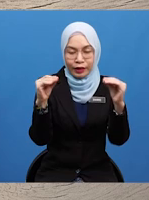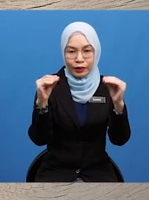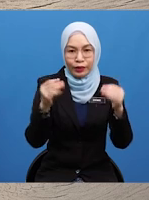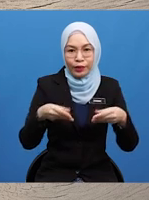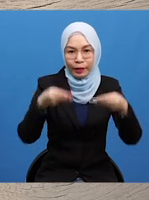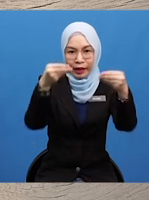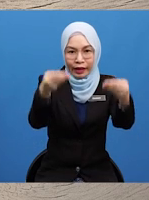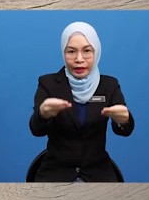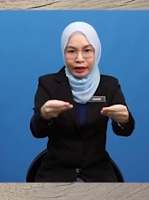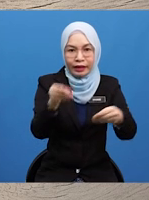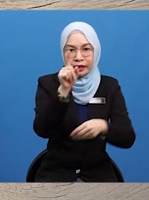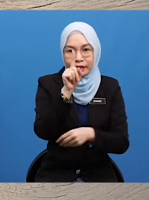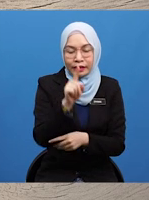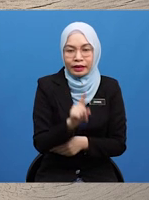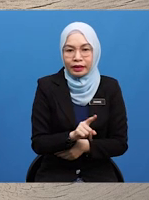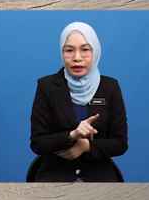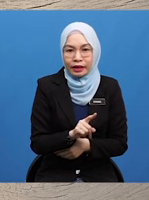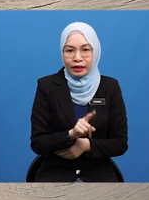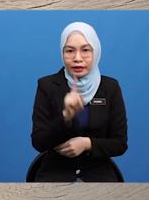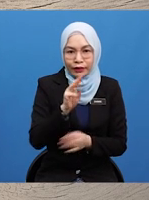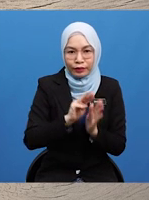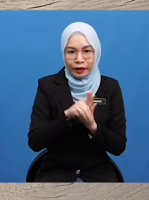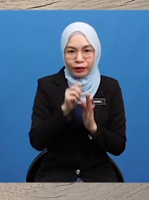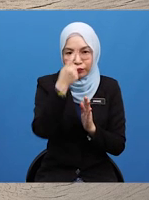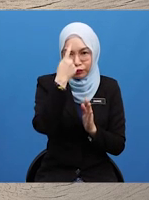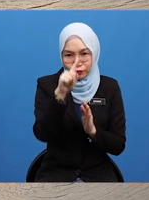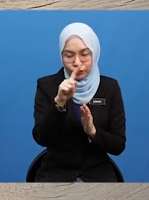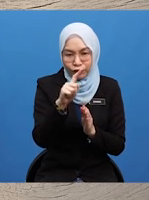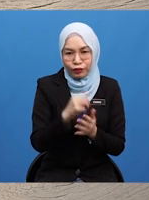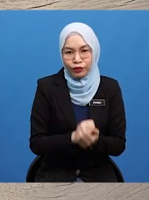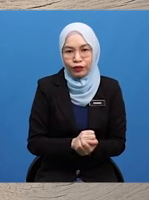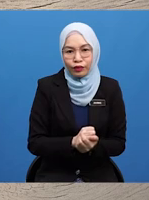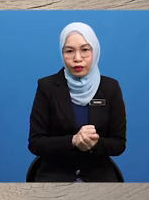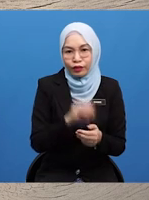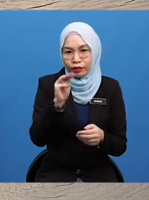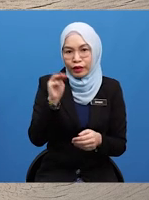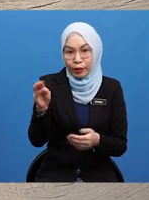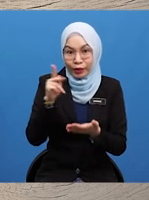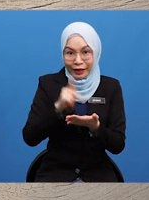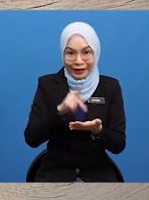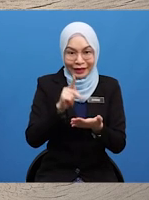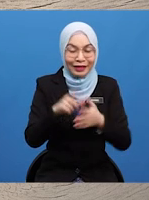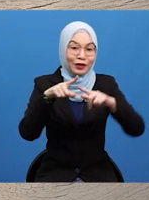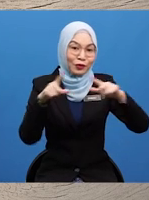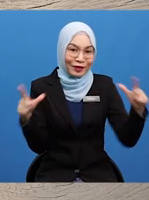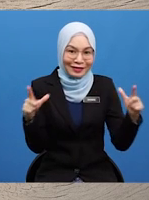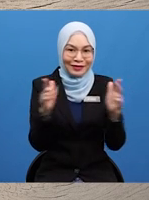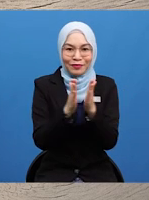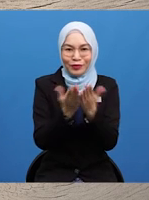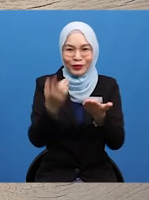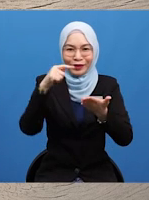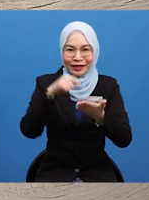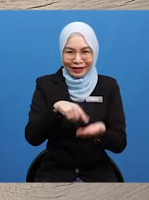masa selama 1 minit untuk murid-murid kira luas bagi sebuah buku ini.